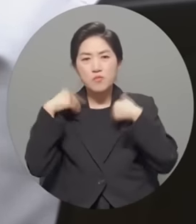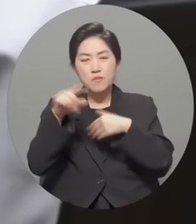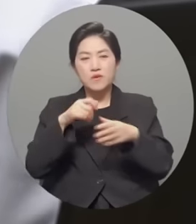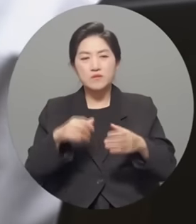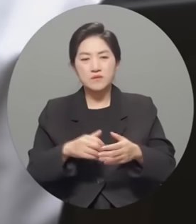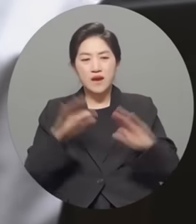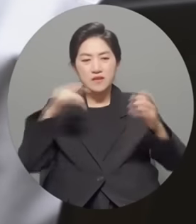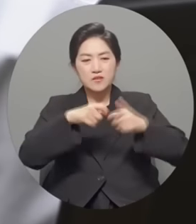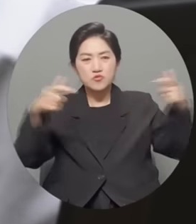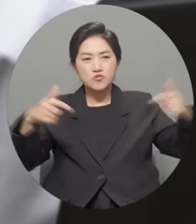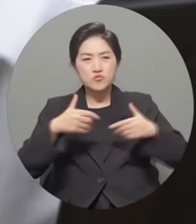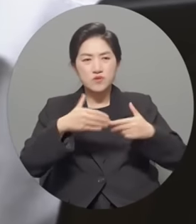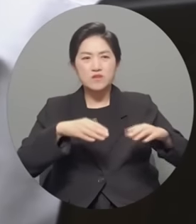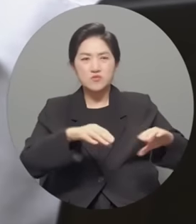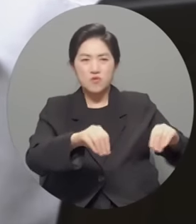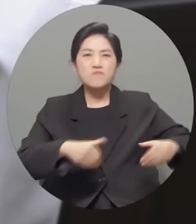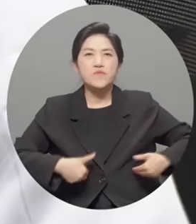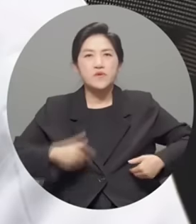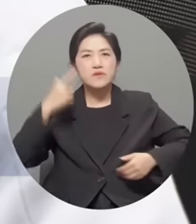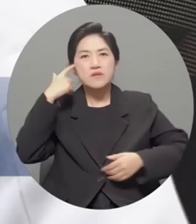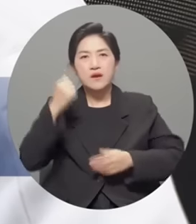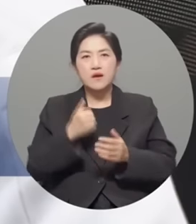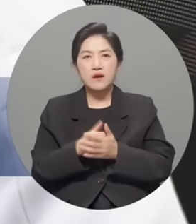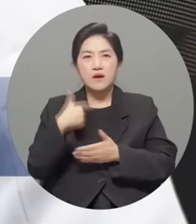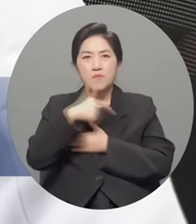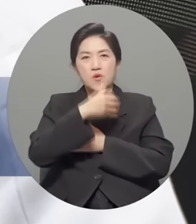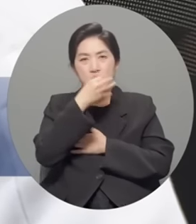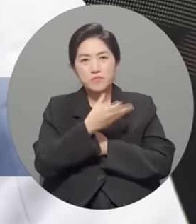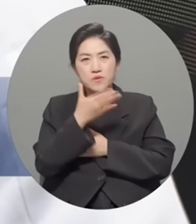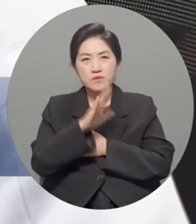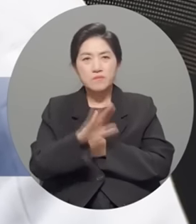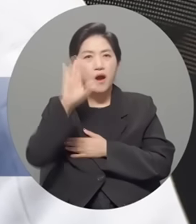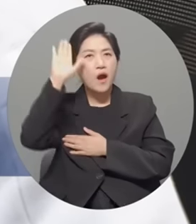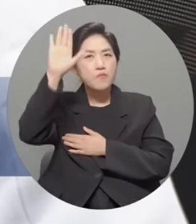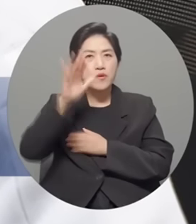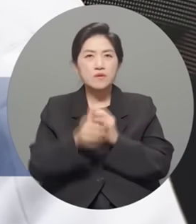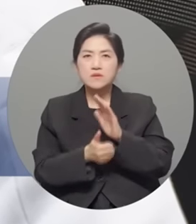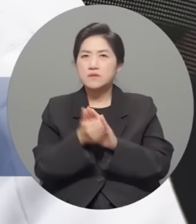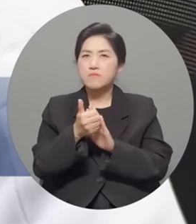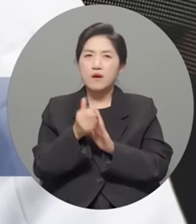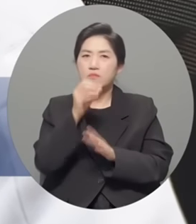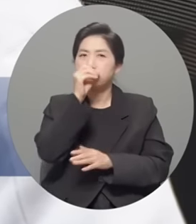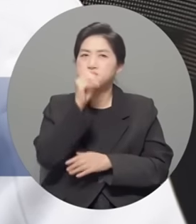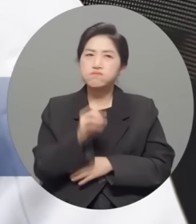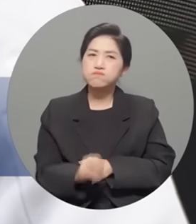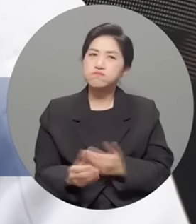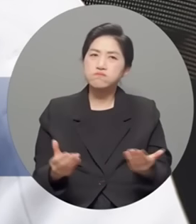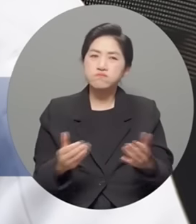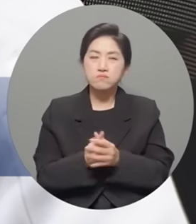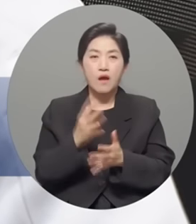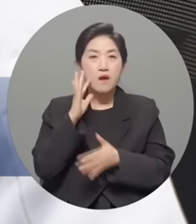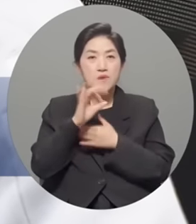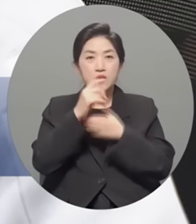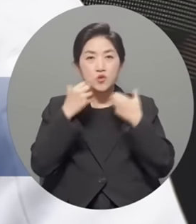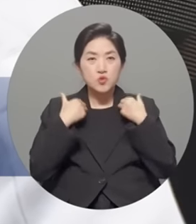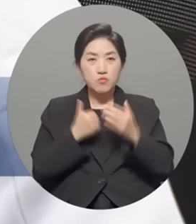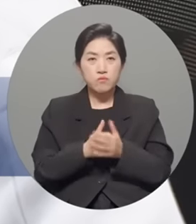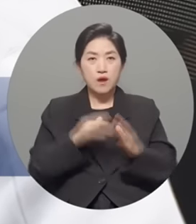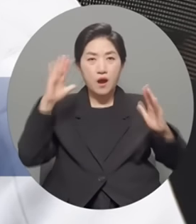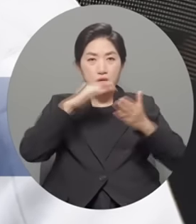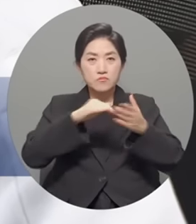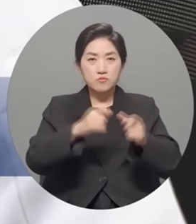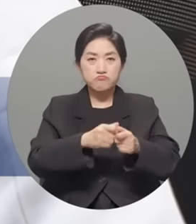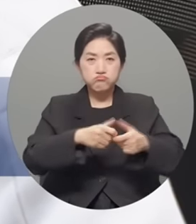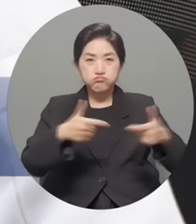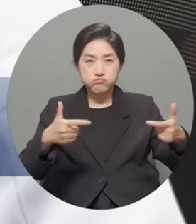절차를 중단해야 한다는 입장입니다. 몸이 힘든 것도 있지만 앞으로 희망이 안 보이니까 만약에 뭐 정부가